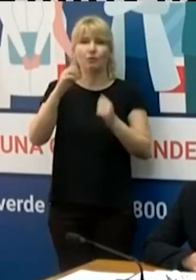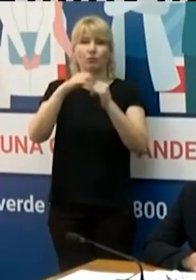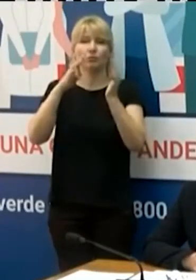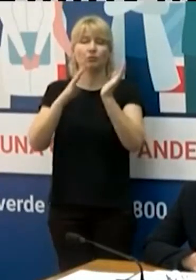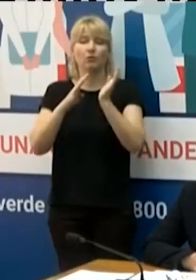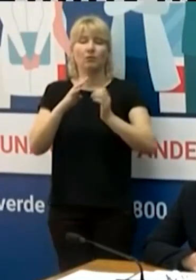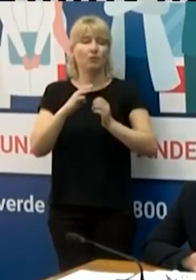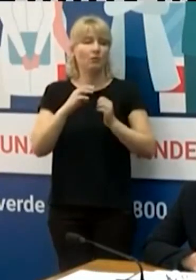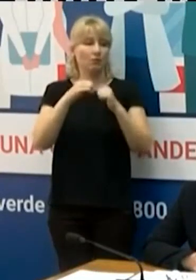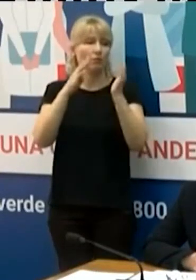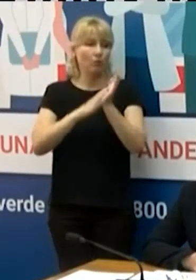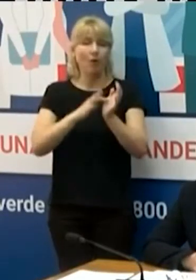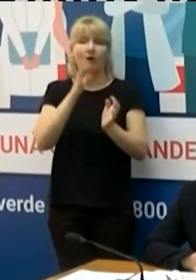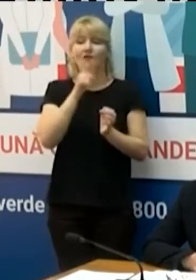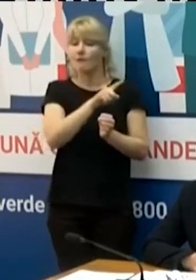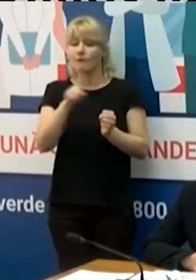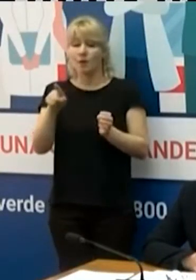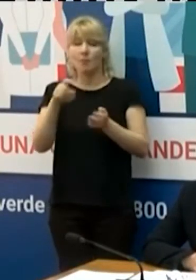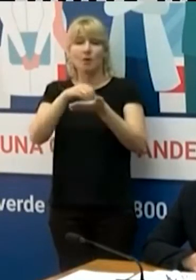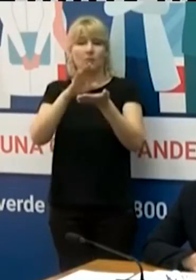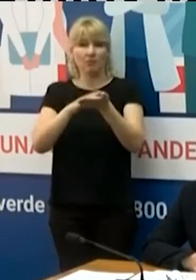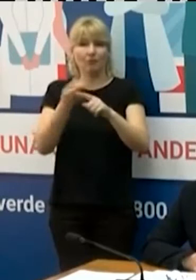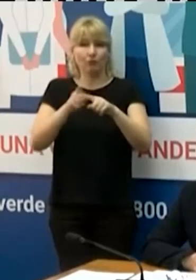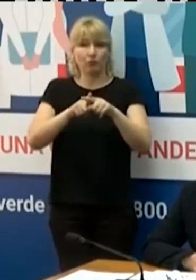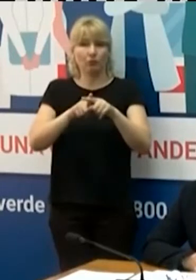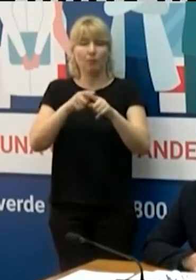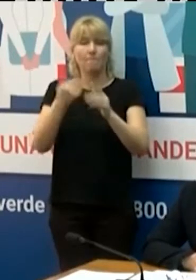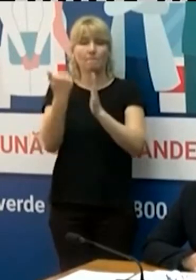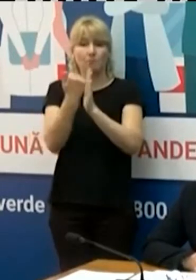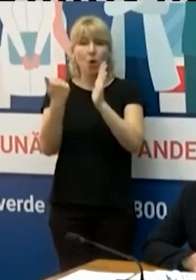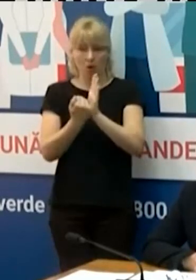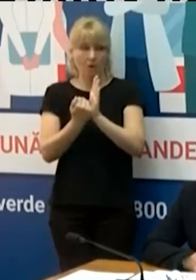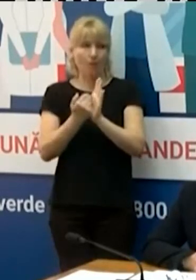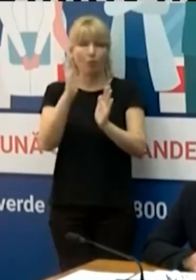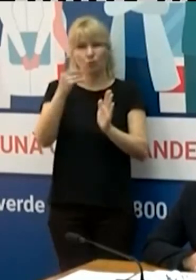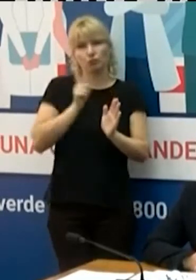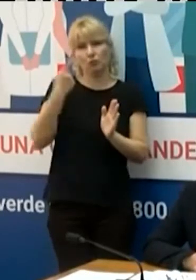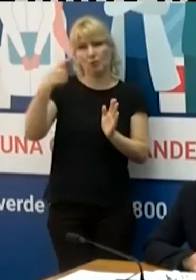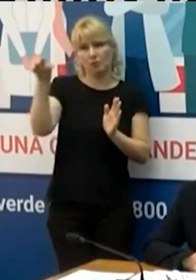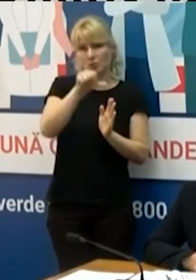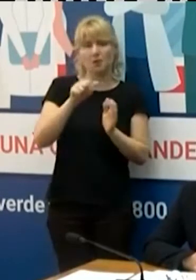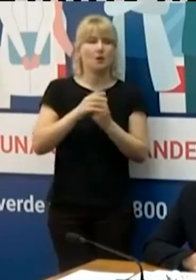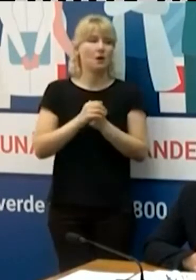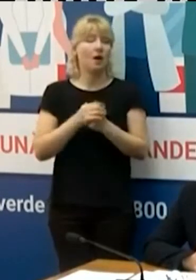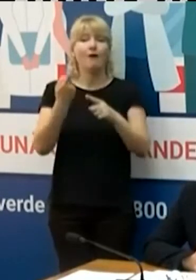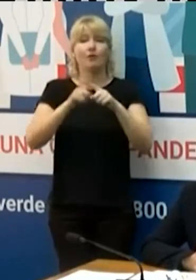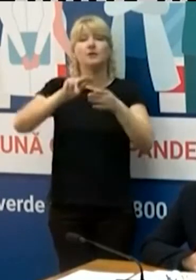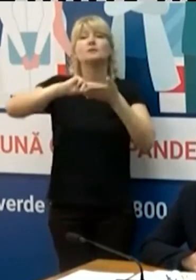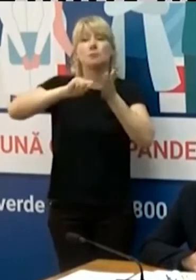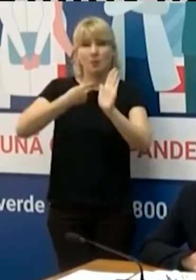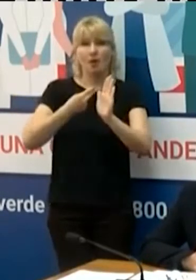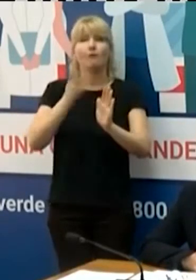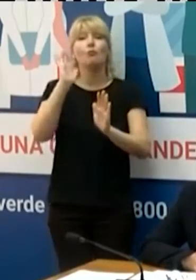Termenul estimativ de implementare a acestei soluții tehnice este de o săptămână. certificatul